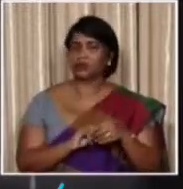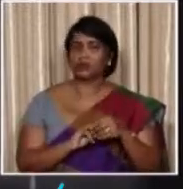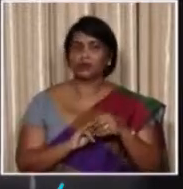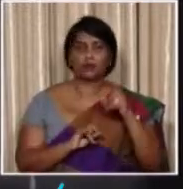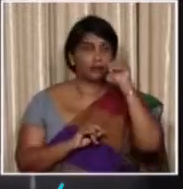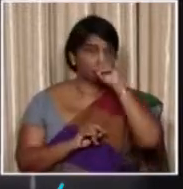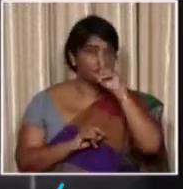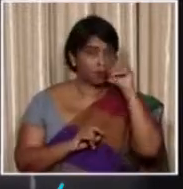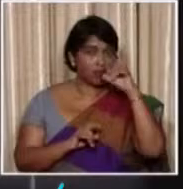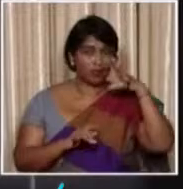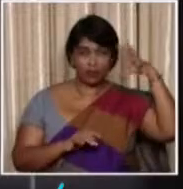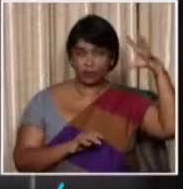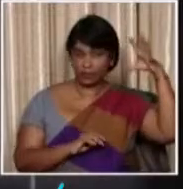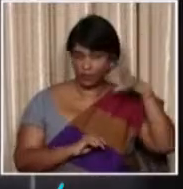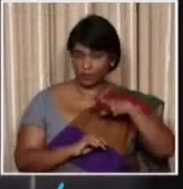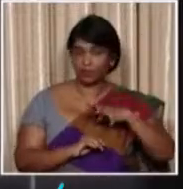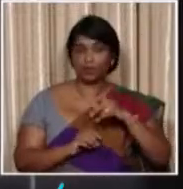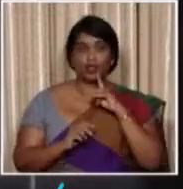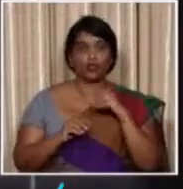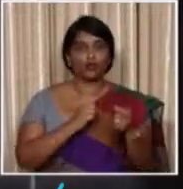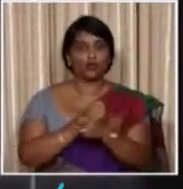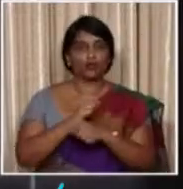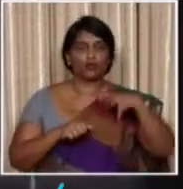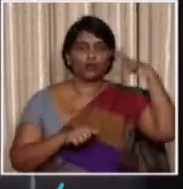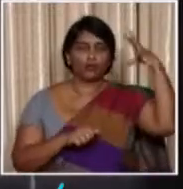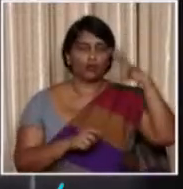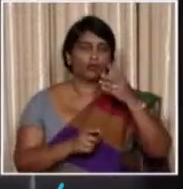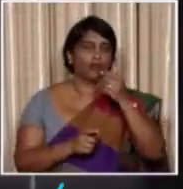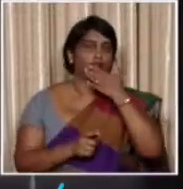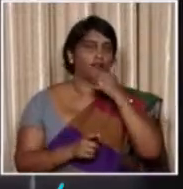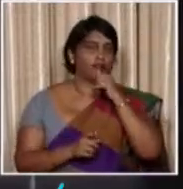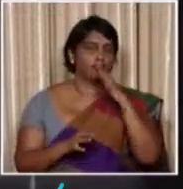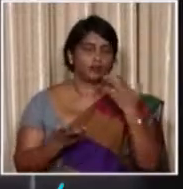මාසයක් පැහැවුවොත් ගොවියා නියගයකට මුහුණ දෙනවා.